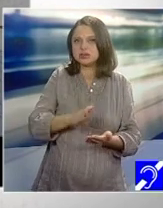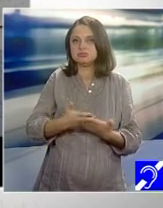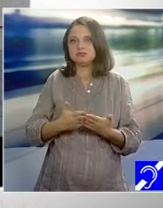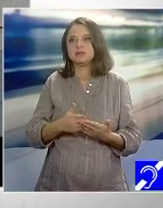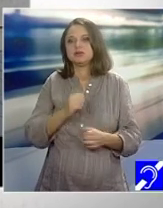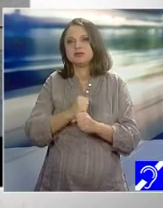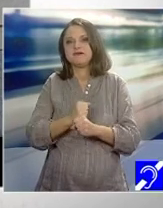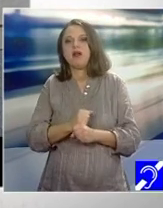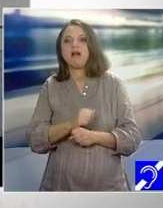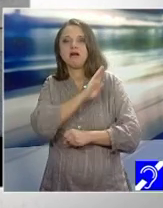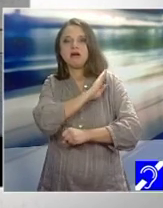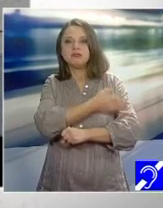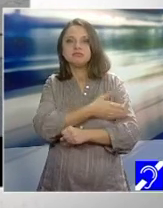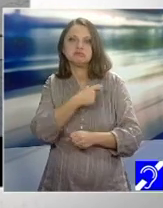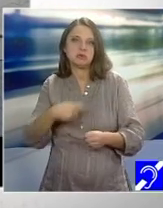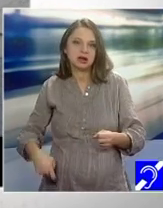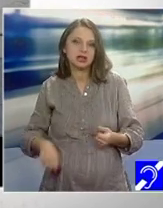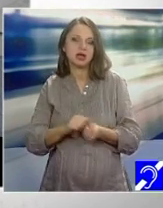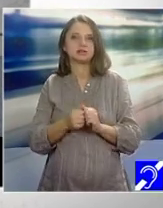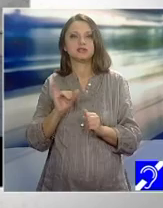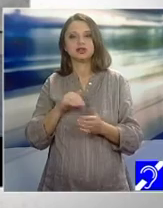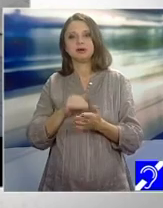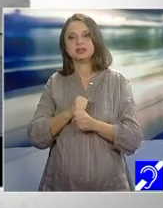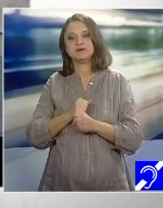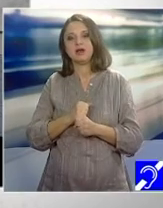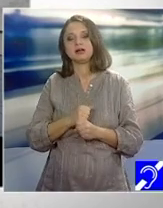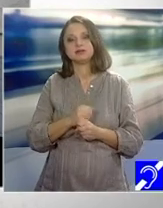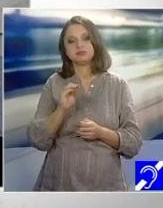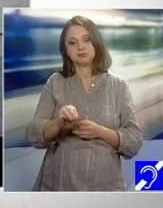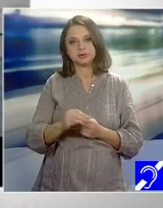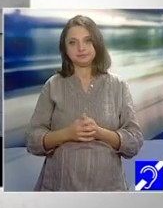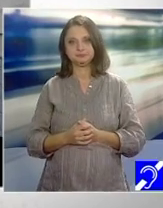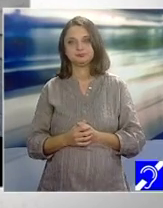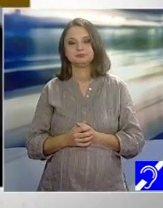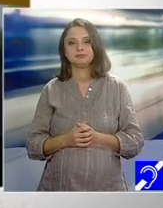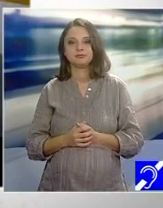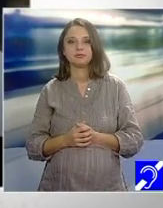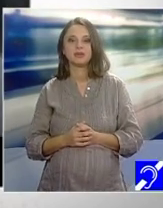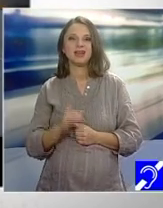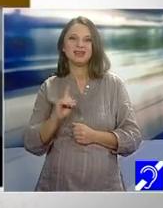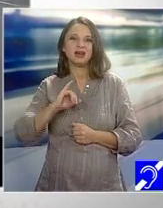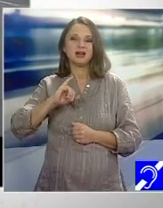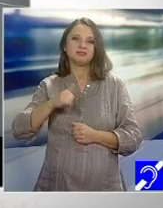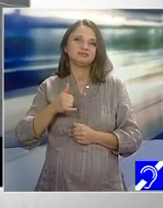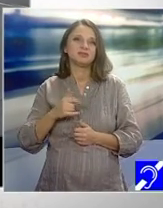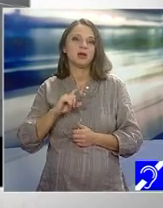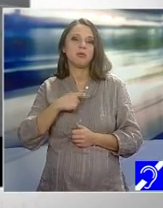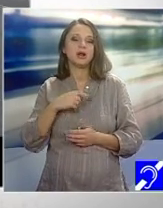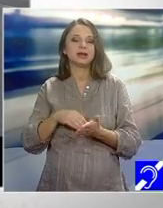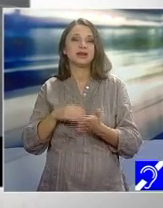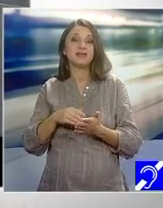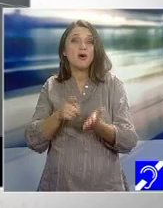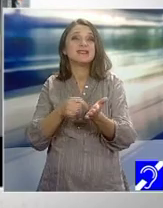pe factorii de decizie care ar trebui să ia în considerare acești factori? Da, probabil că trebuie cerute lucrurile astea,